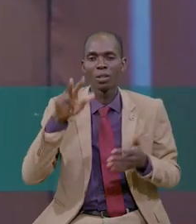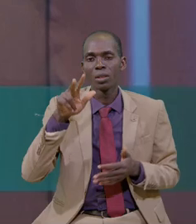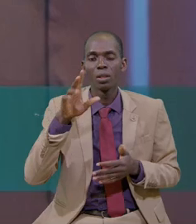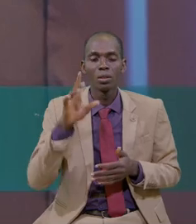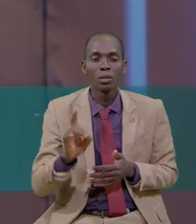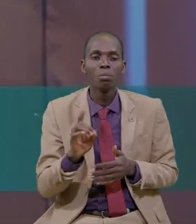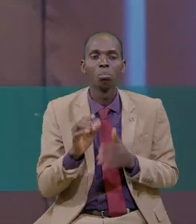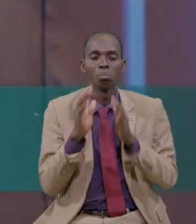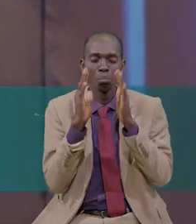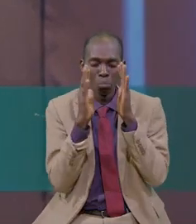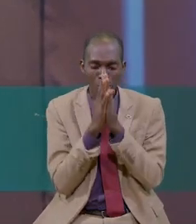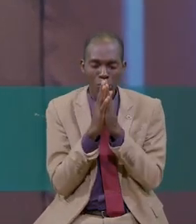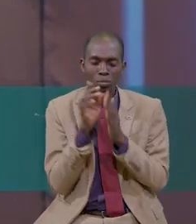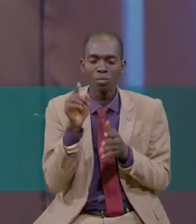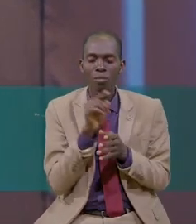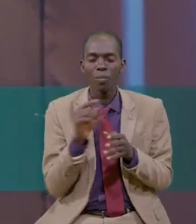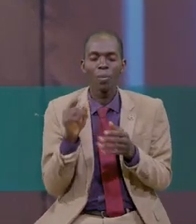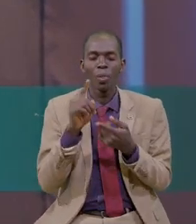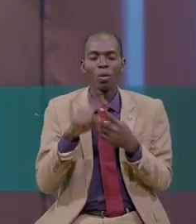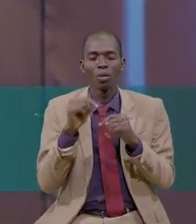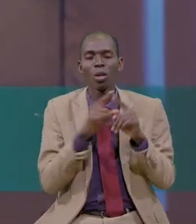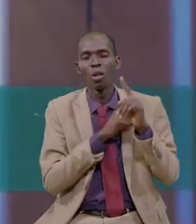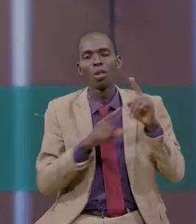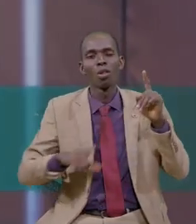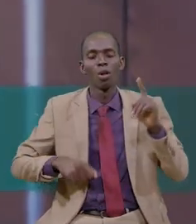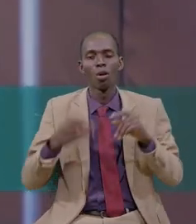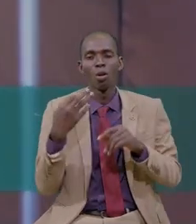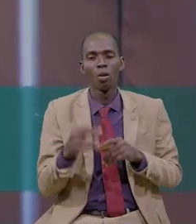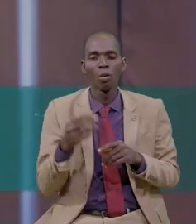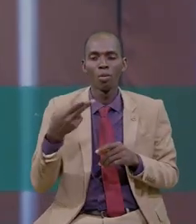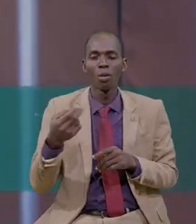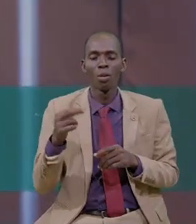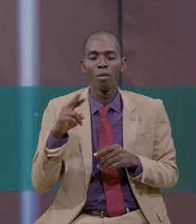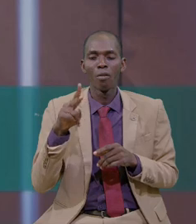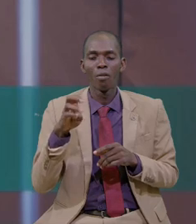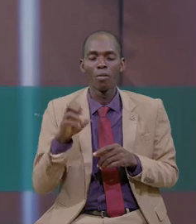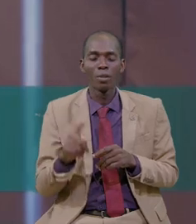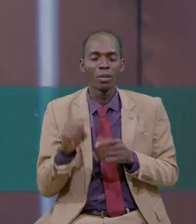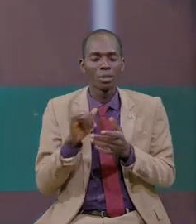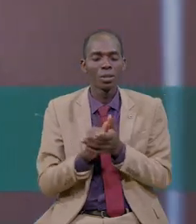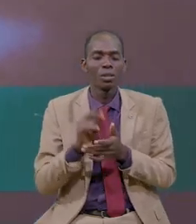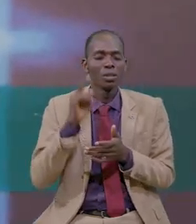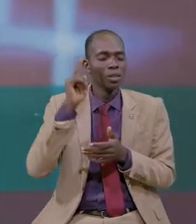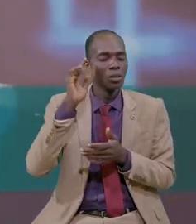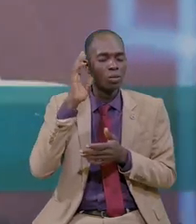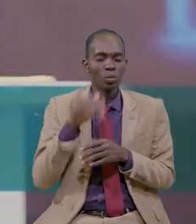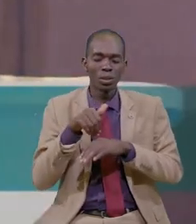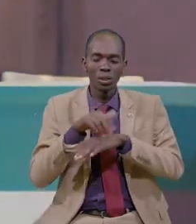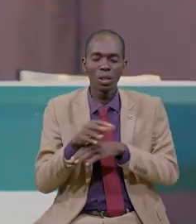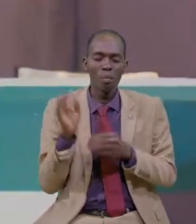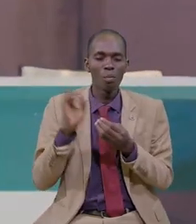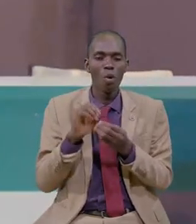Priez donc le maître de la moisson d'envoyer des ouvriers dans sa